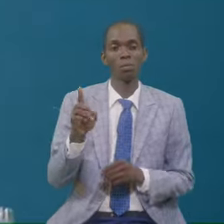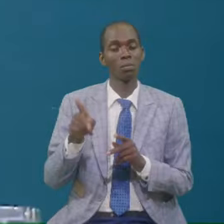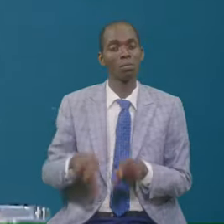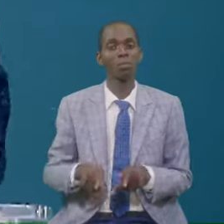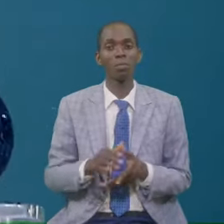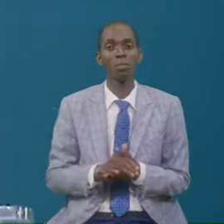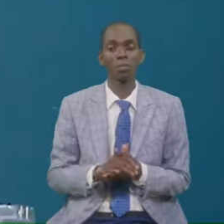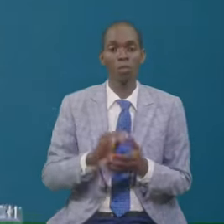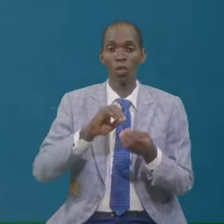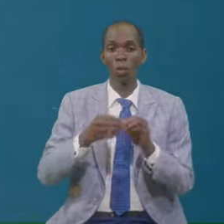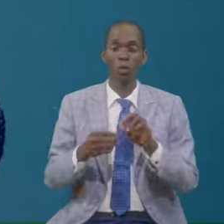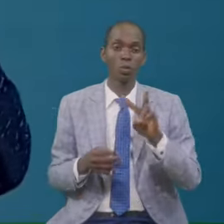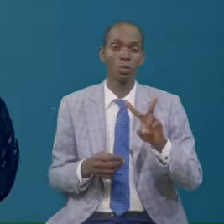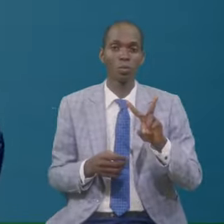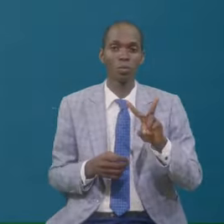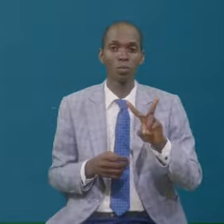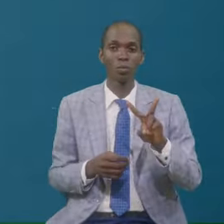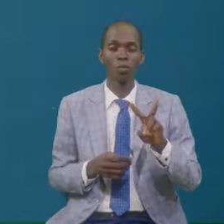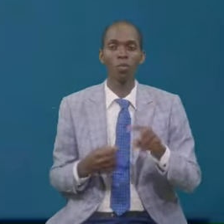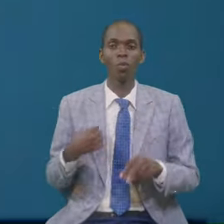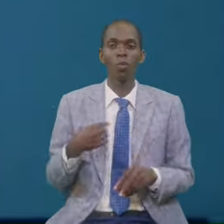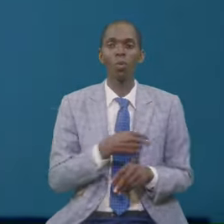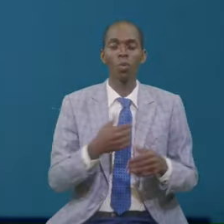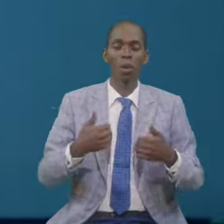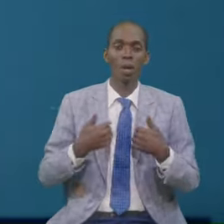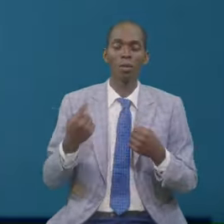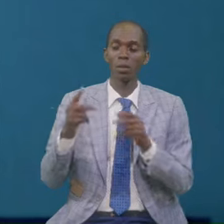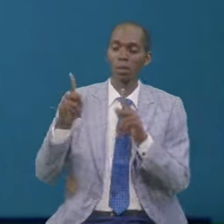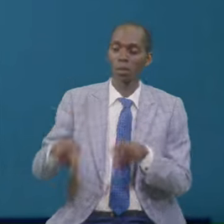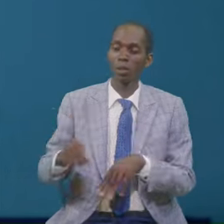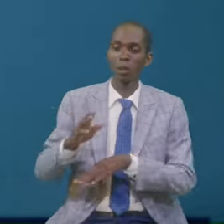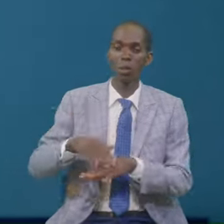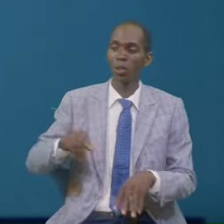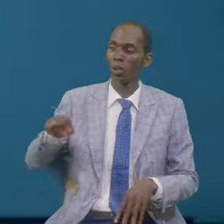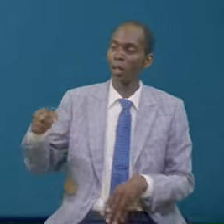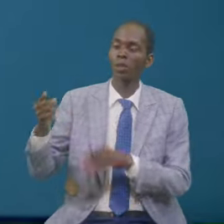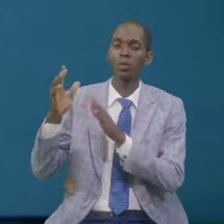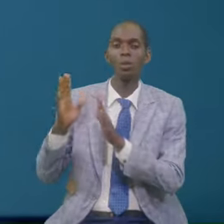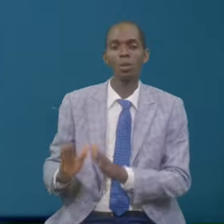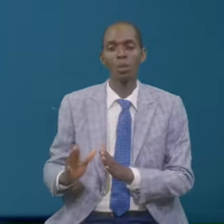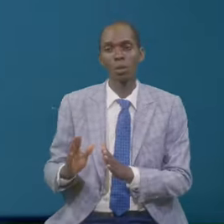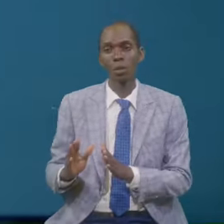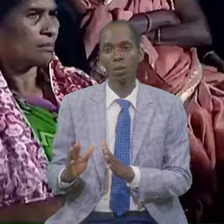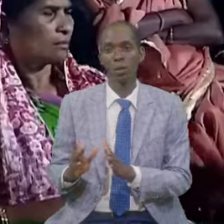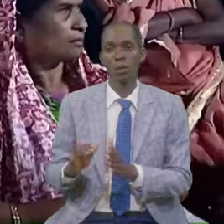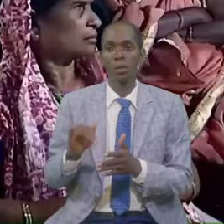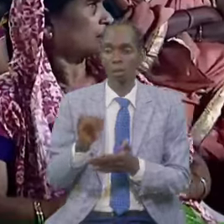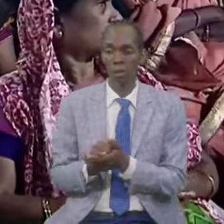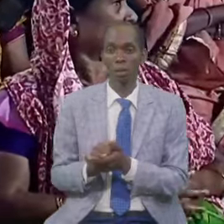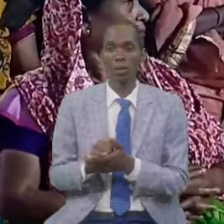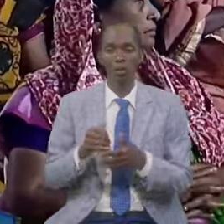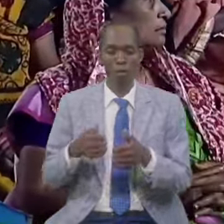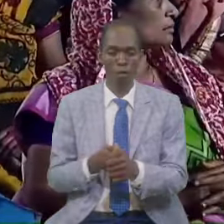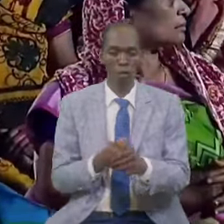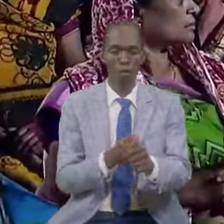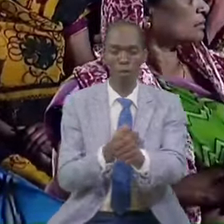two, రెండవది, that is the accuser. అలాగే నేరము మోపేవాడు ఉంటాడు. He follows everyone wherever you go.